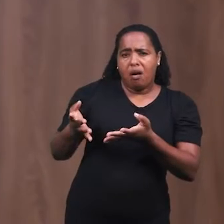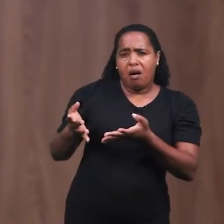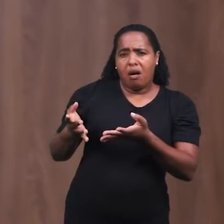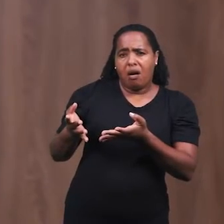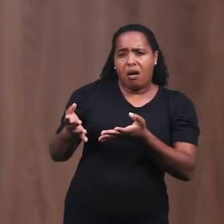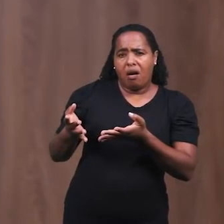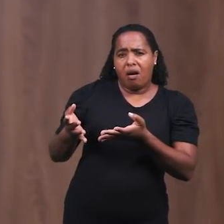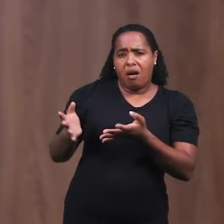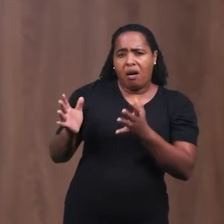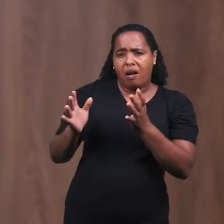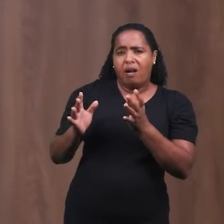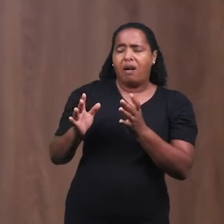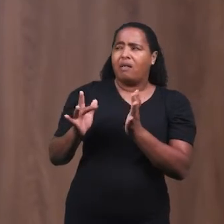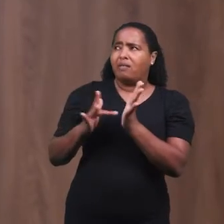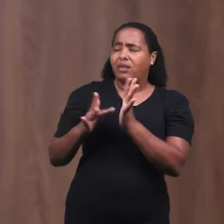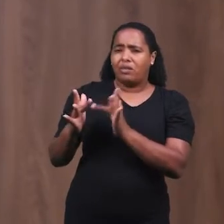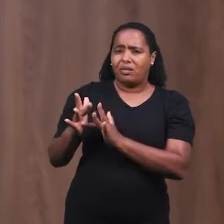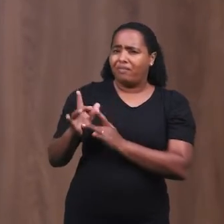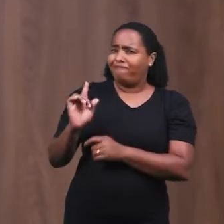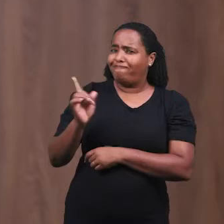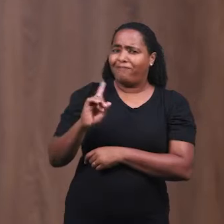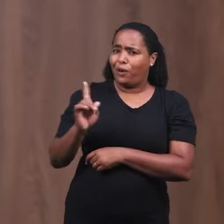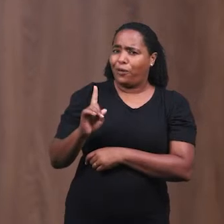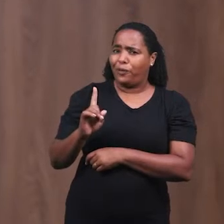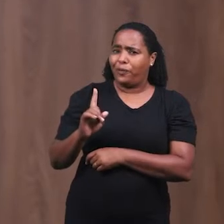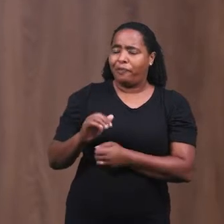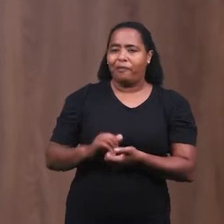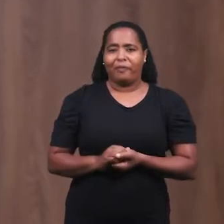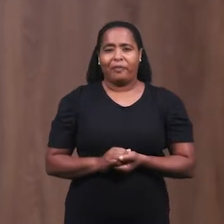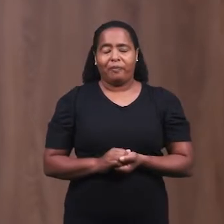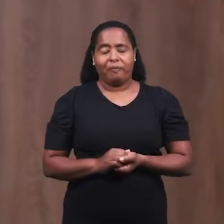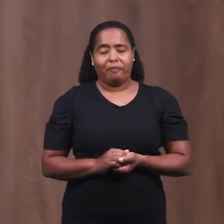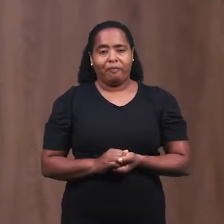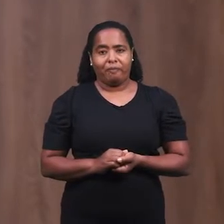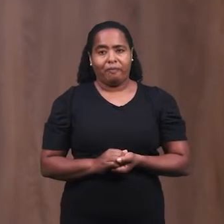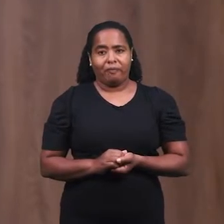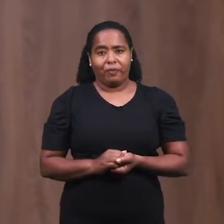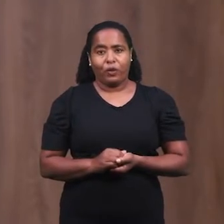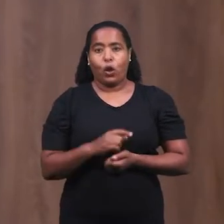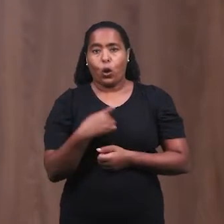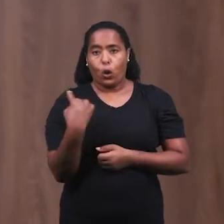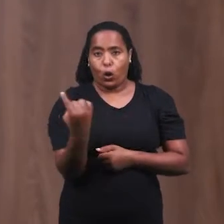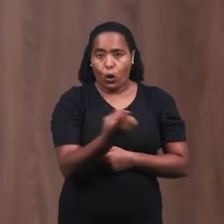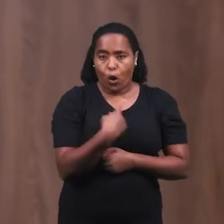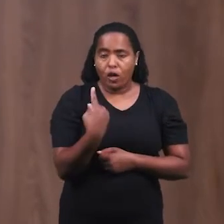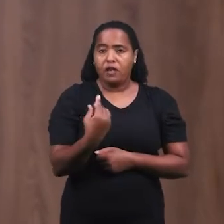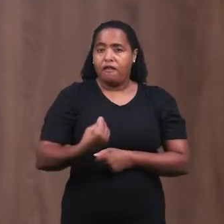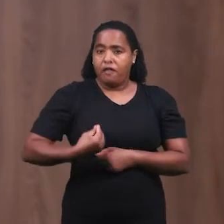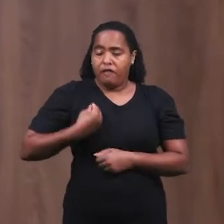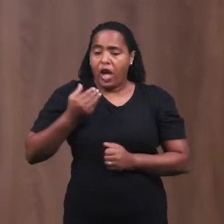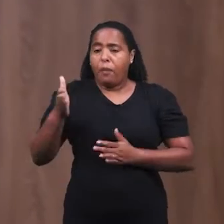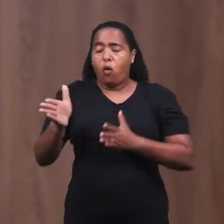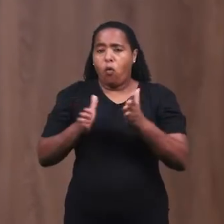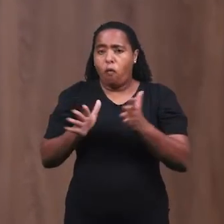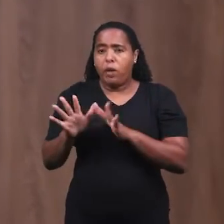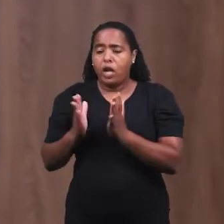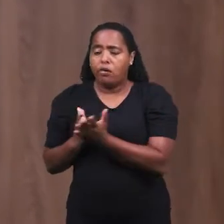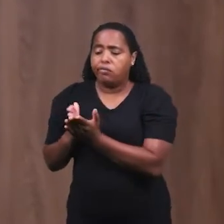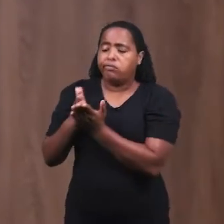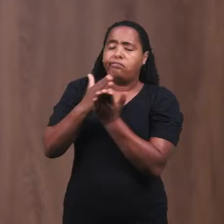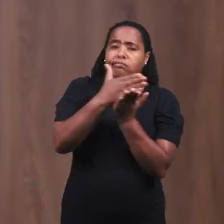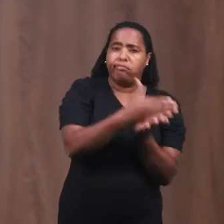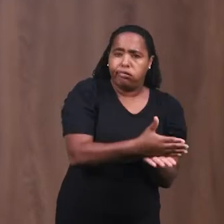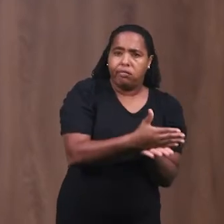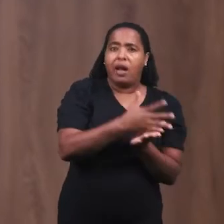Не оставляй друга твоего, не оставляй Господа Иисуса. Мы живем во времена отступничества,